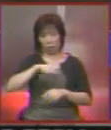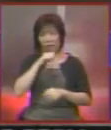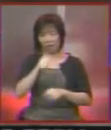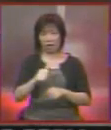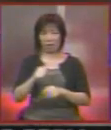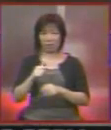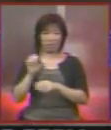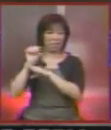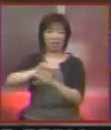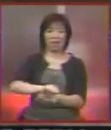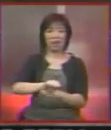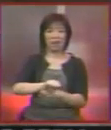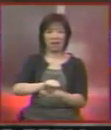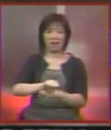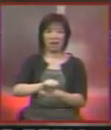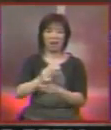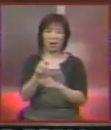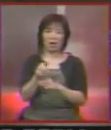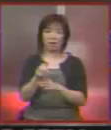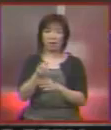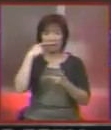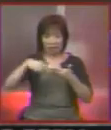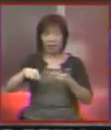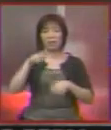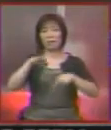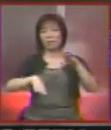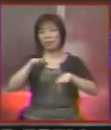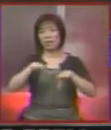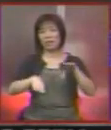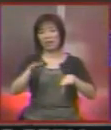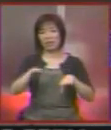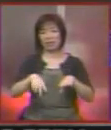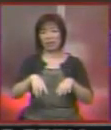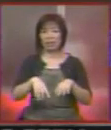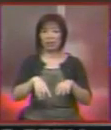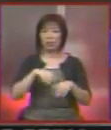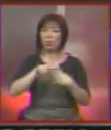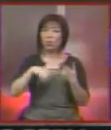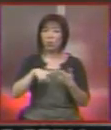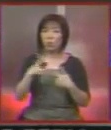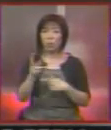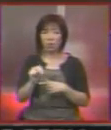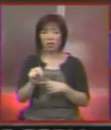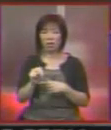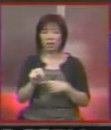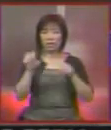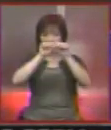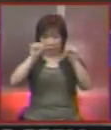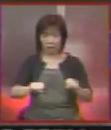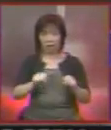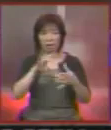impair the checks and balances in the entire system